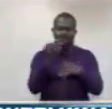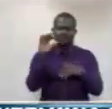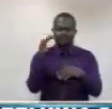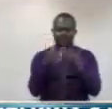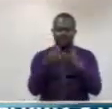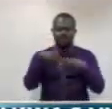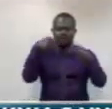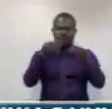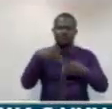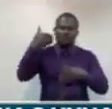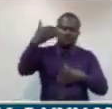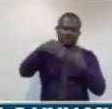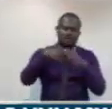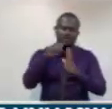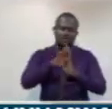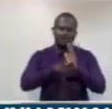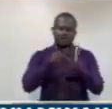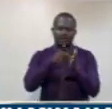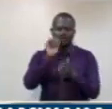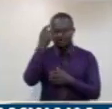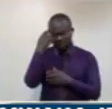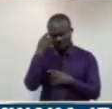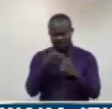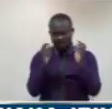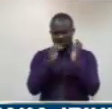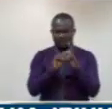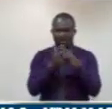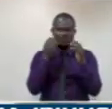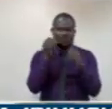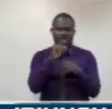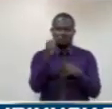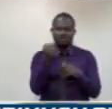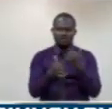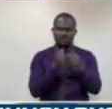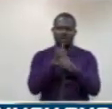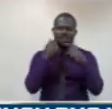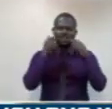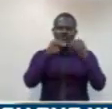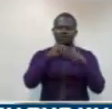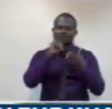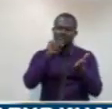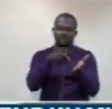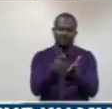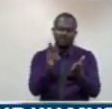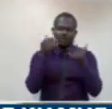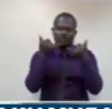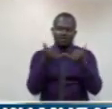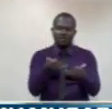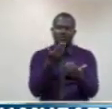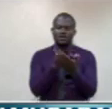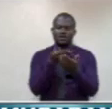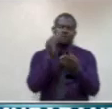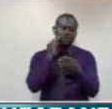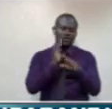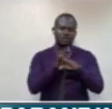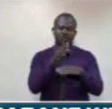n'izaborozi batanga ku munsi muri gahunda bakishyurwa na leta. Gusa kuva mu kwezi kwa mbere k'uyu mwaka bavuga ko batigeze bishyurwa. Kuri ubu bakaba bishyuza miliyoni